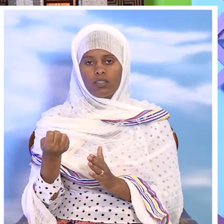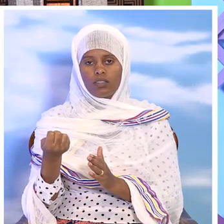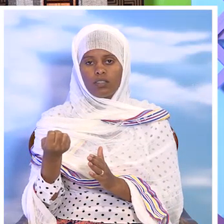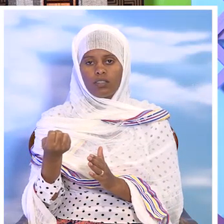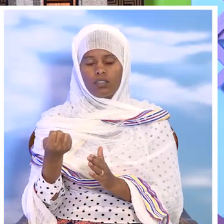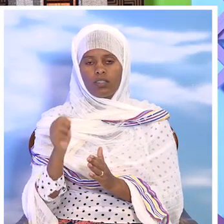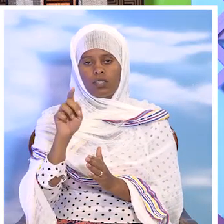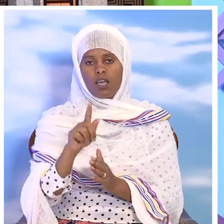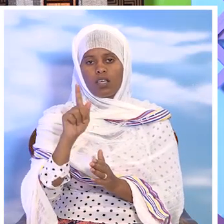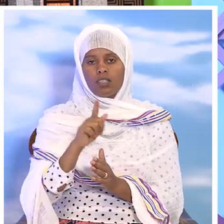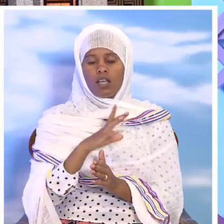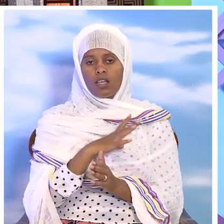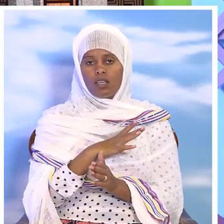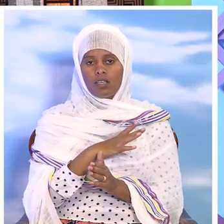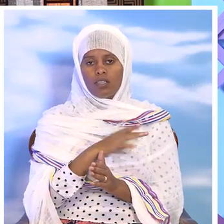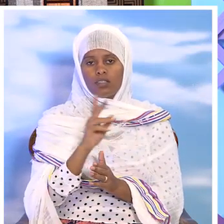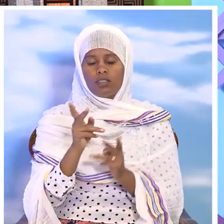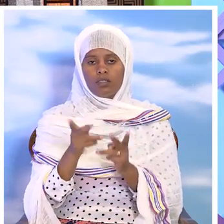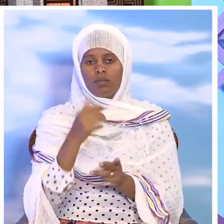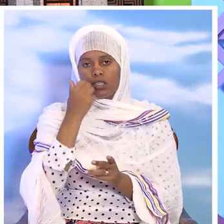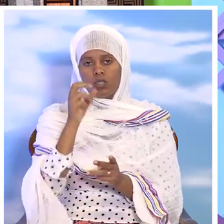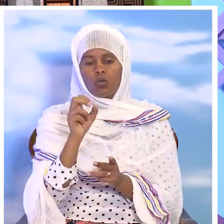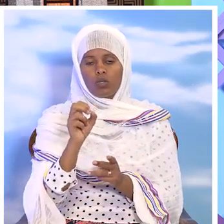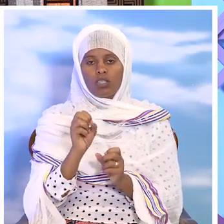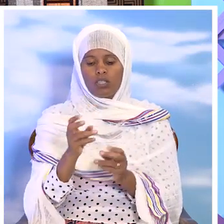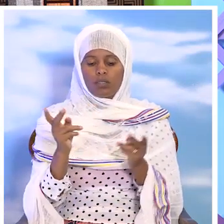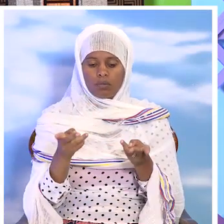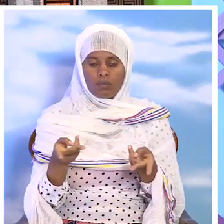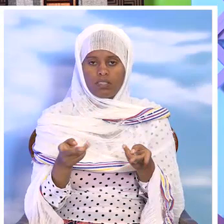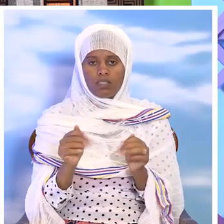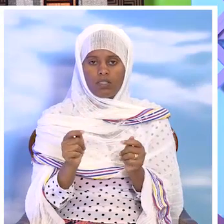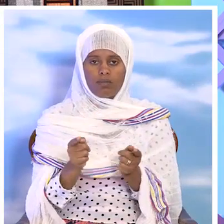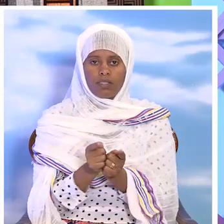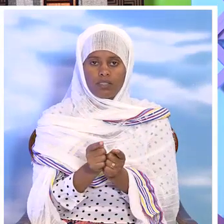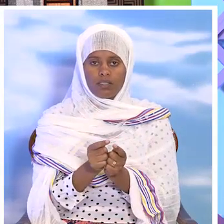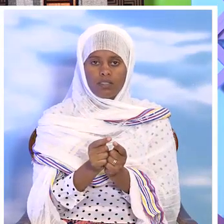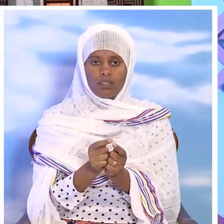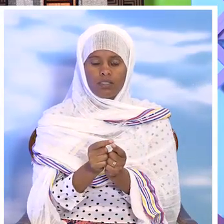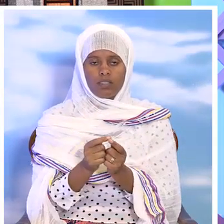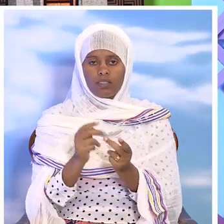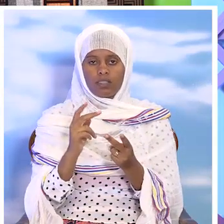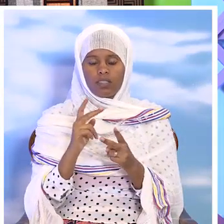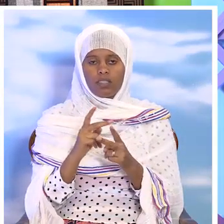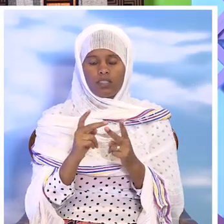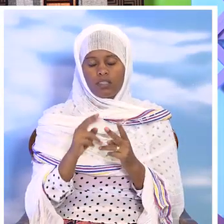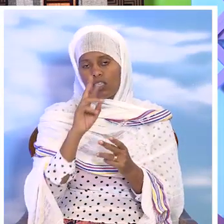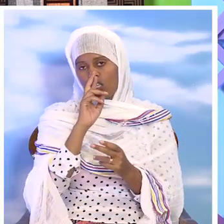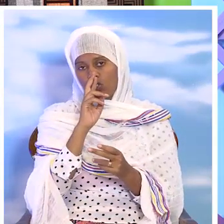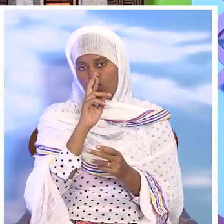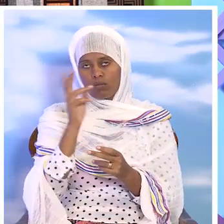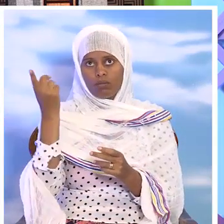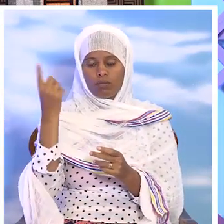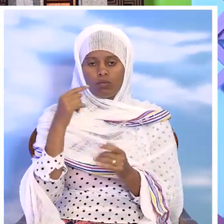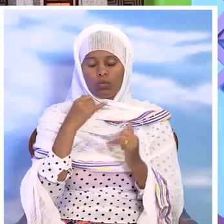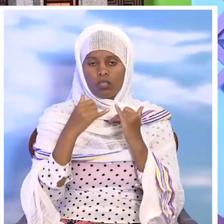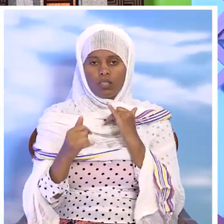ነሃሴ ኢና ዘለና። እዚ ድማ ናይ ዕለቱ ወንጀል ነዚ ይመስል ማለት እዩ። ሕፅር ዝበለ ክልተ ናይ መዋለ ፆም ናይ ክርስቶስ ኣብቲ መወዳእታ